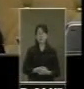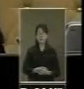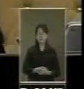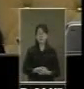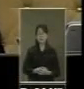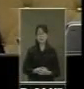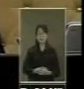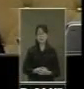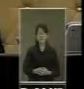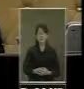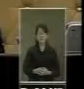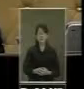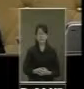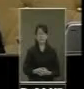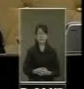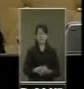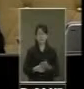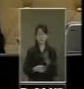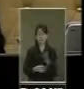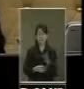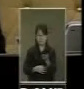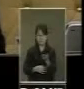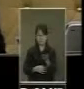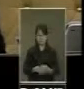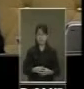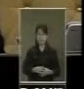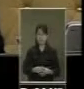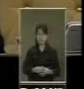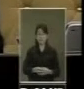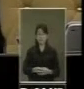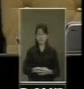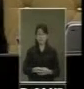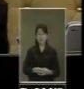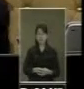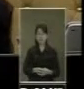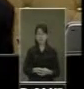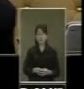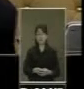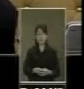ครับต่อไปเชิญท่านตวงนะครับ